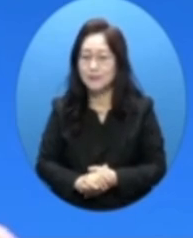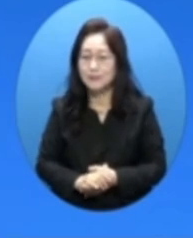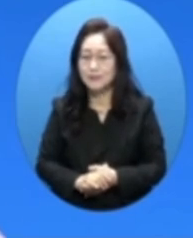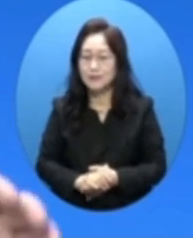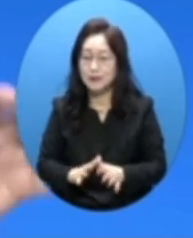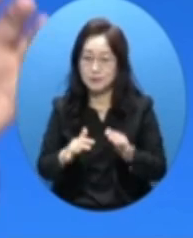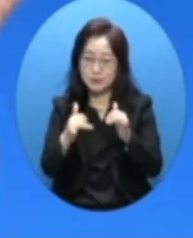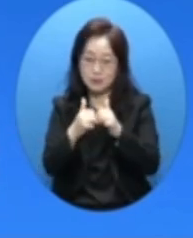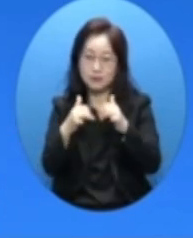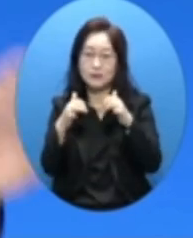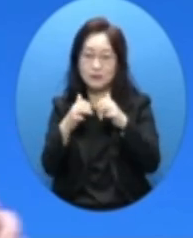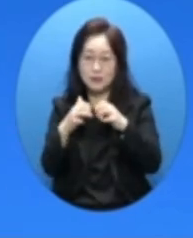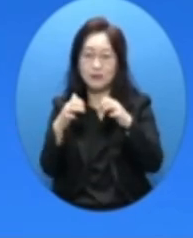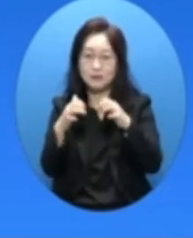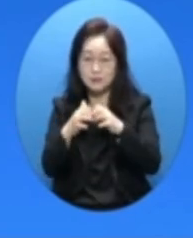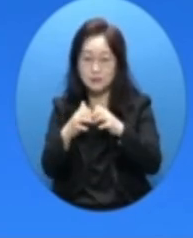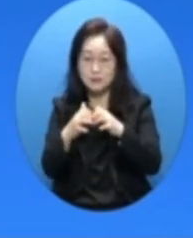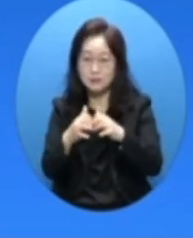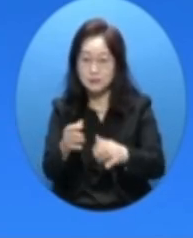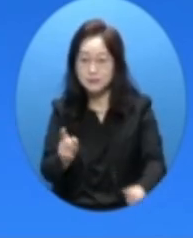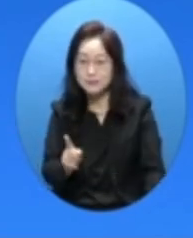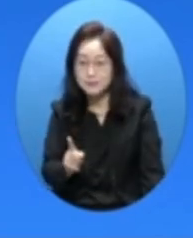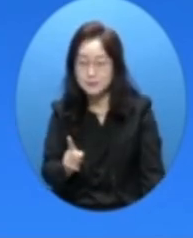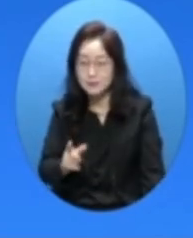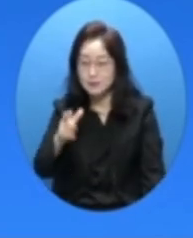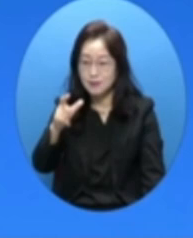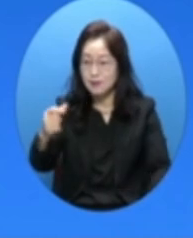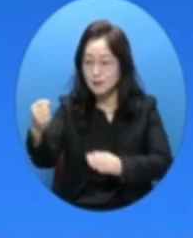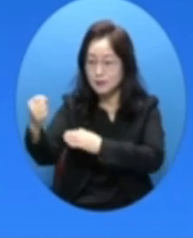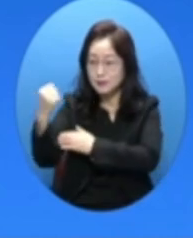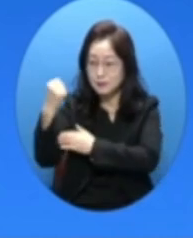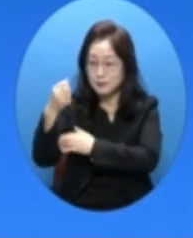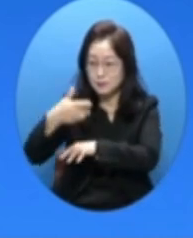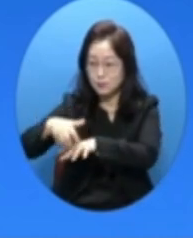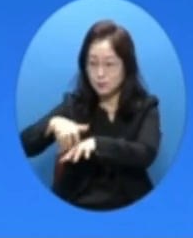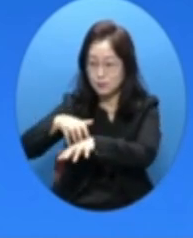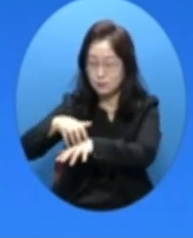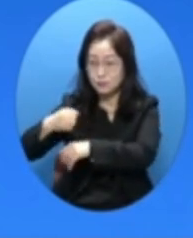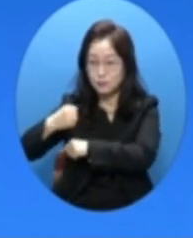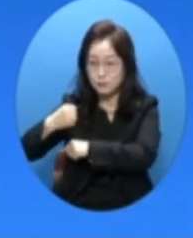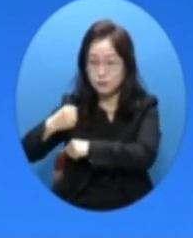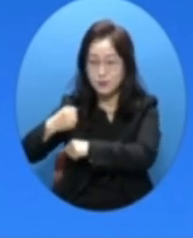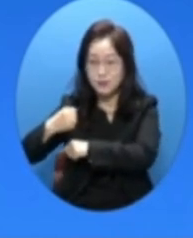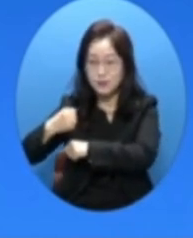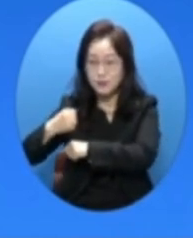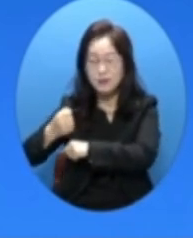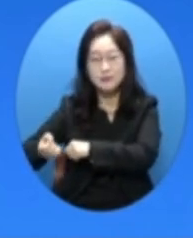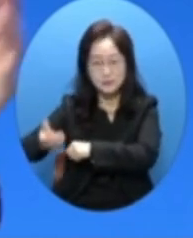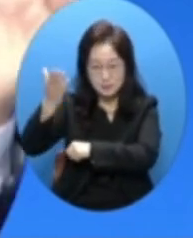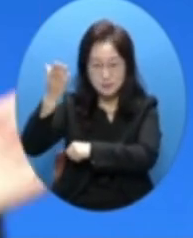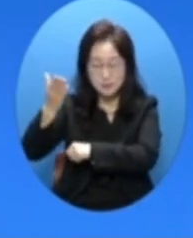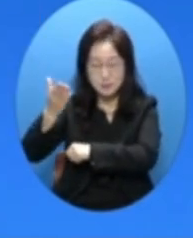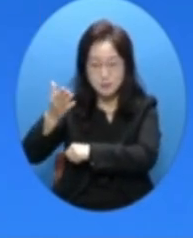전쟁은 강한 군사력을 갖고 있는 나라가 승리합니다 강한 군사력이란